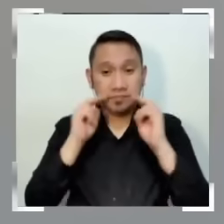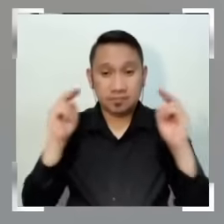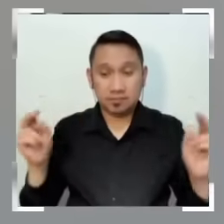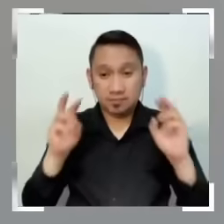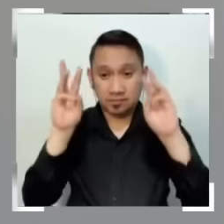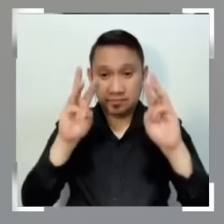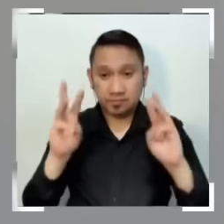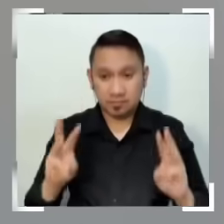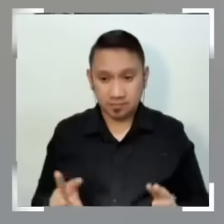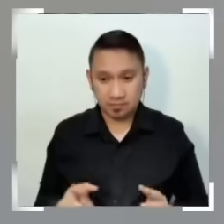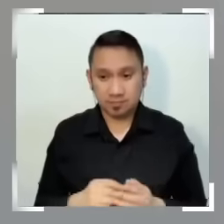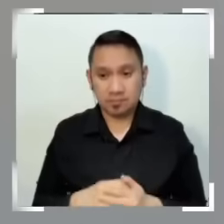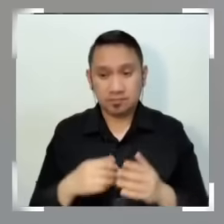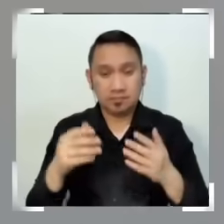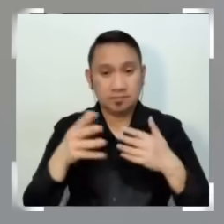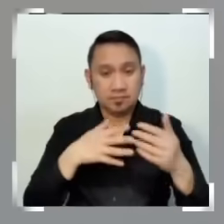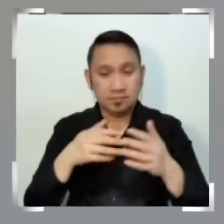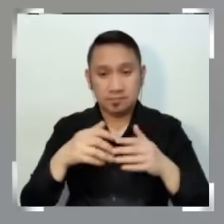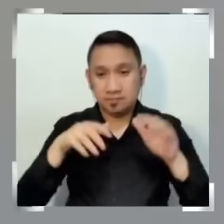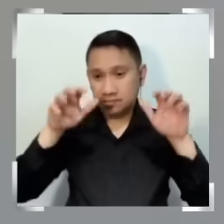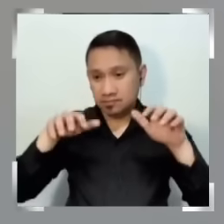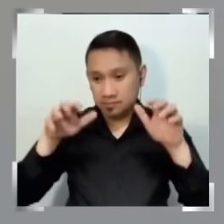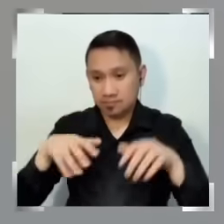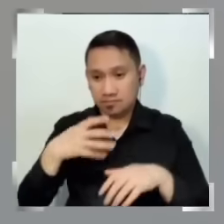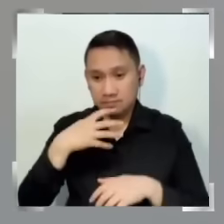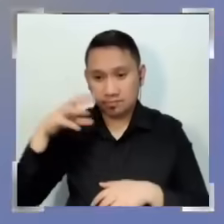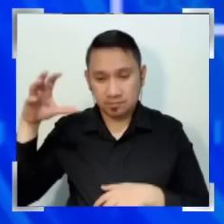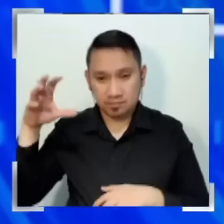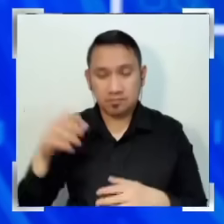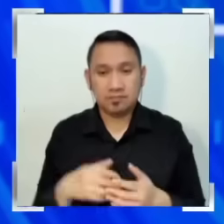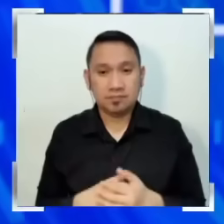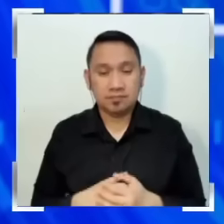Center. Maasahan anuman ang panahon.